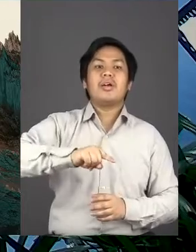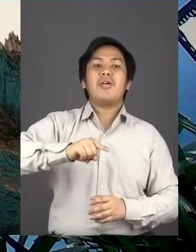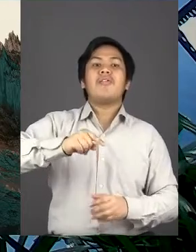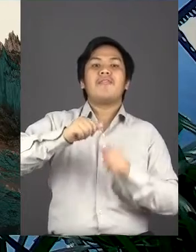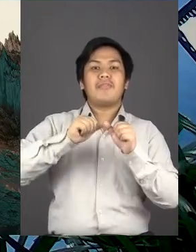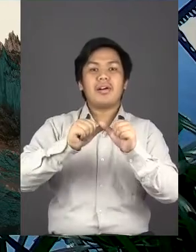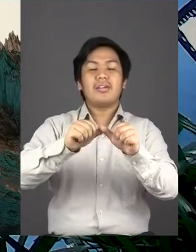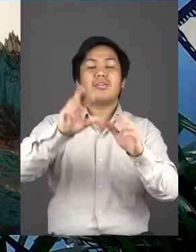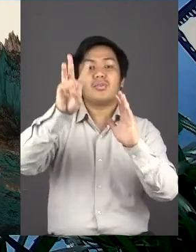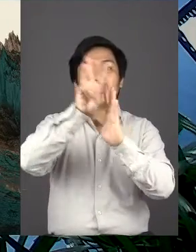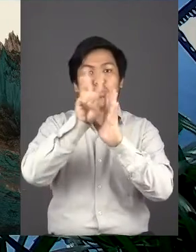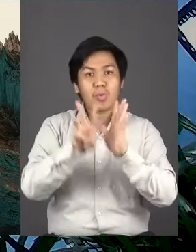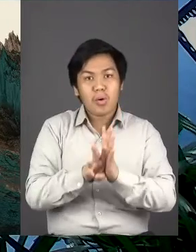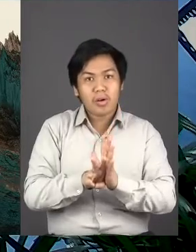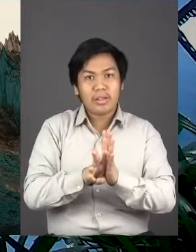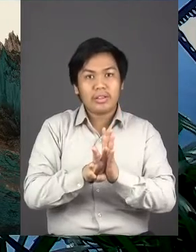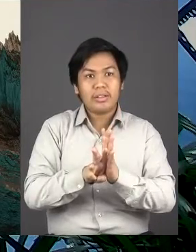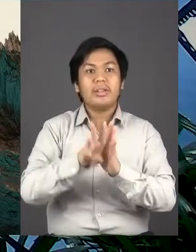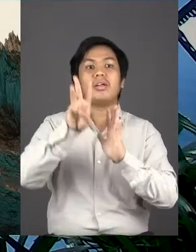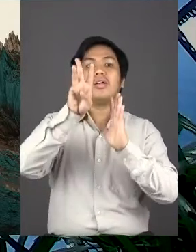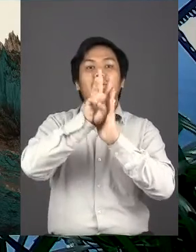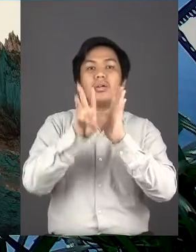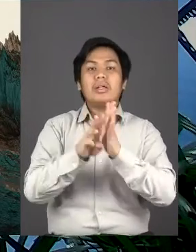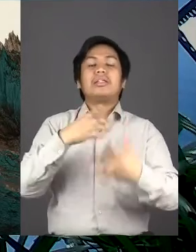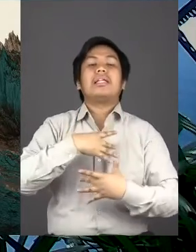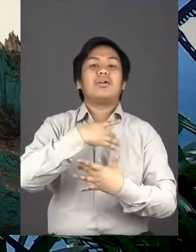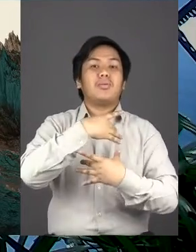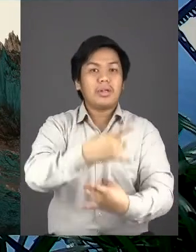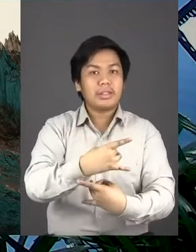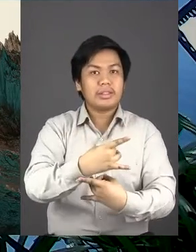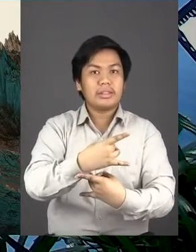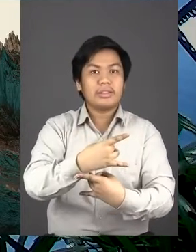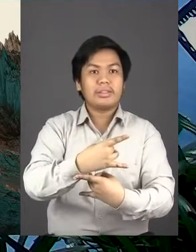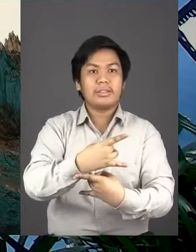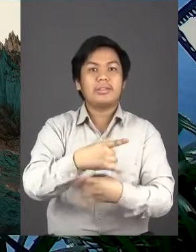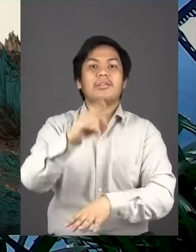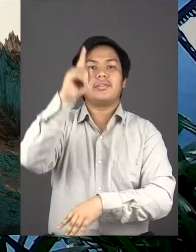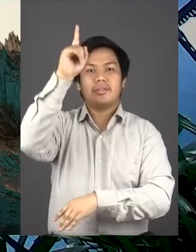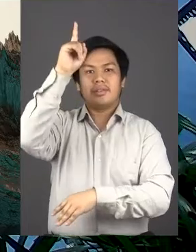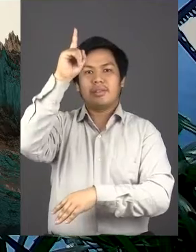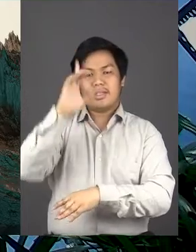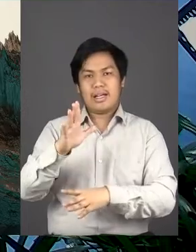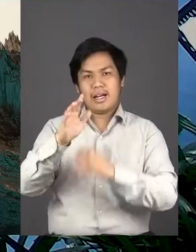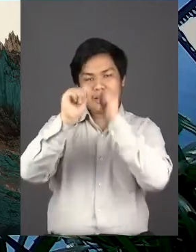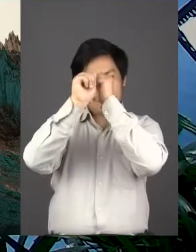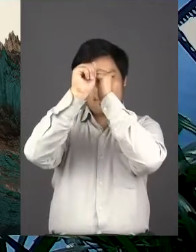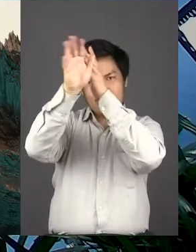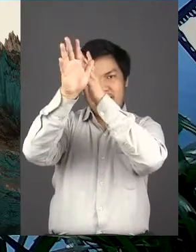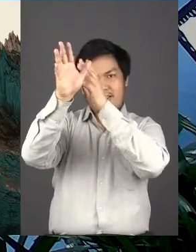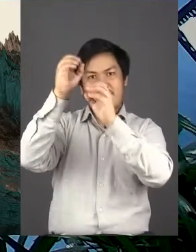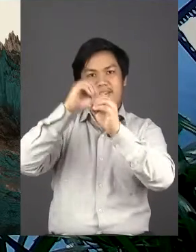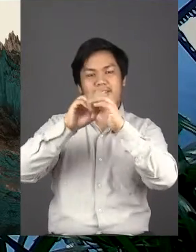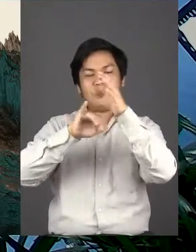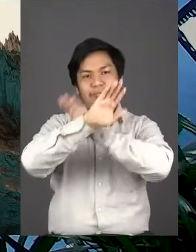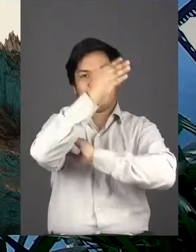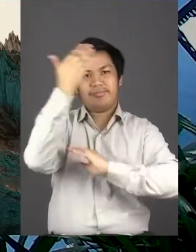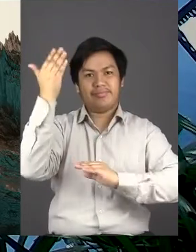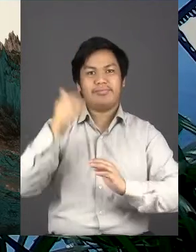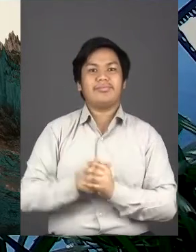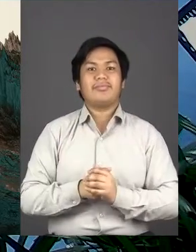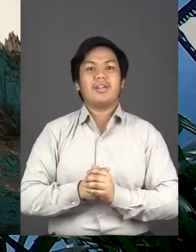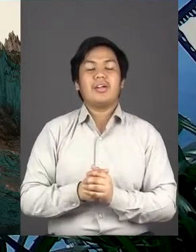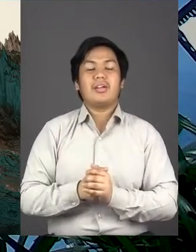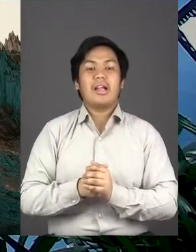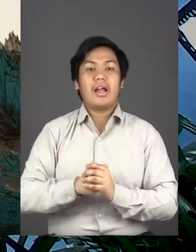kalooban, laging ayon sa kagustuhan ng ating Amang nasa langit. So